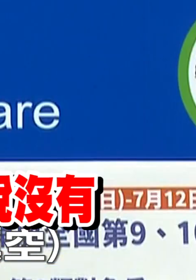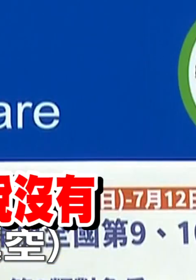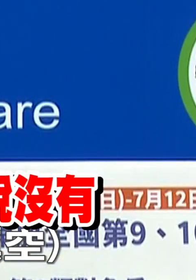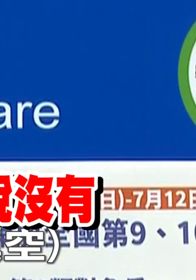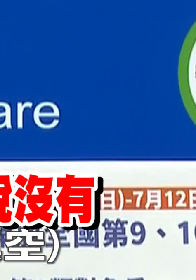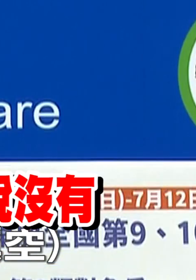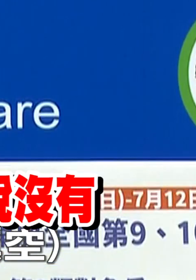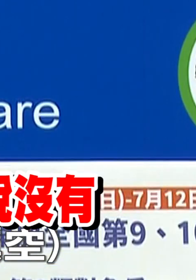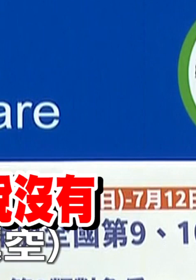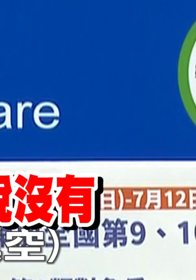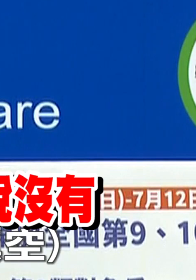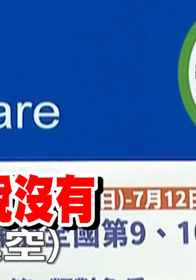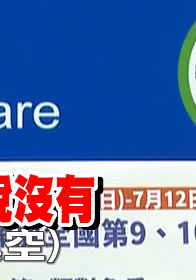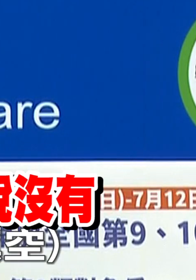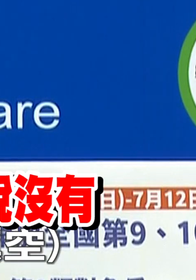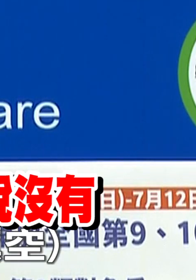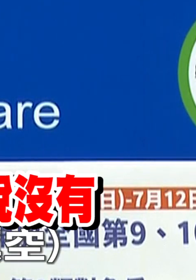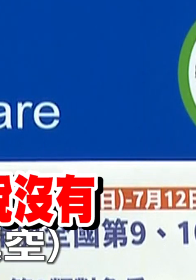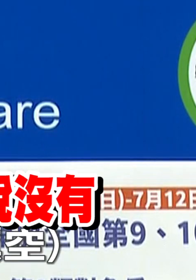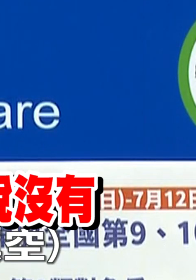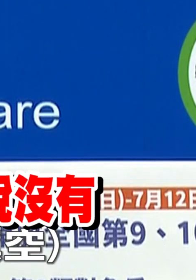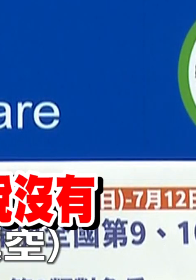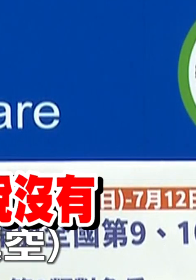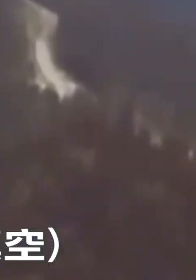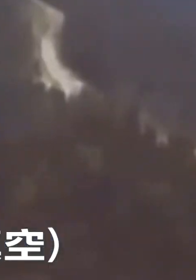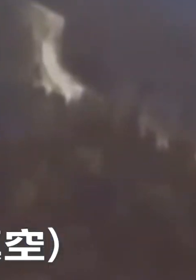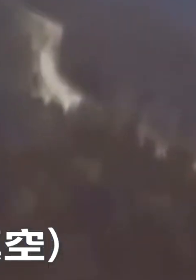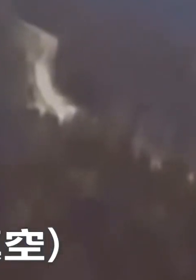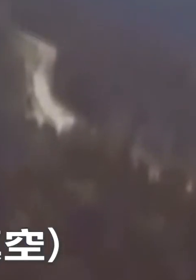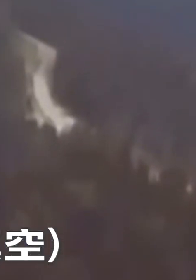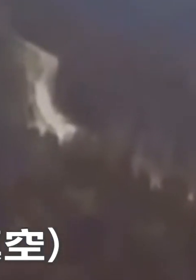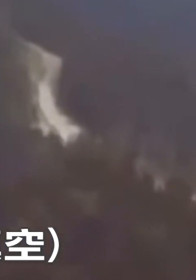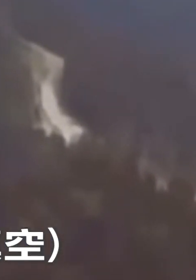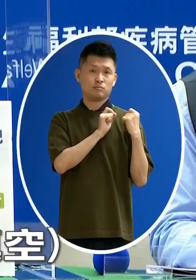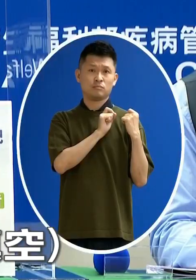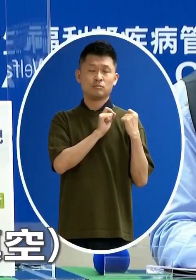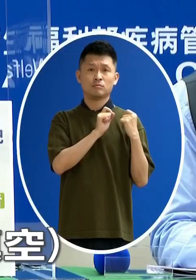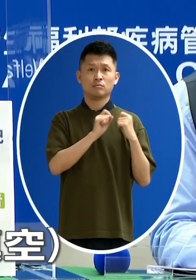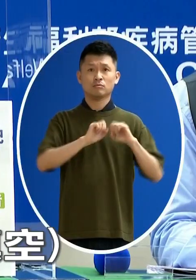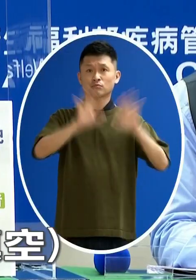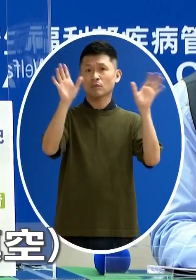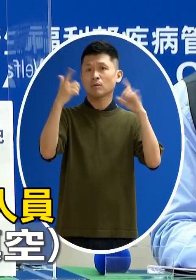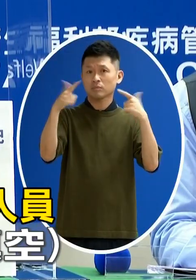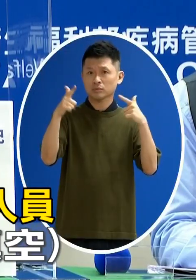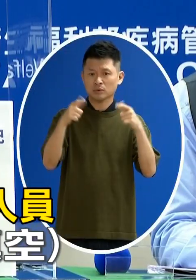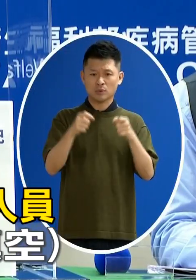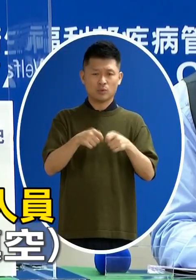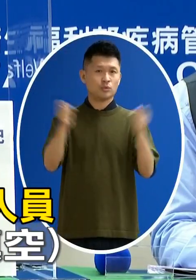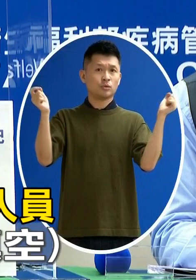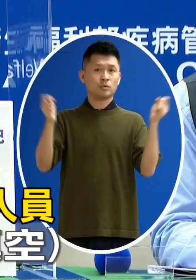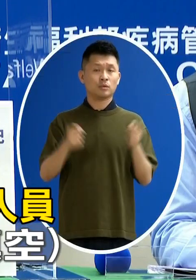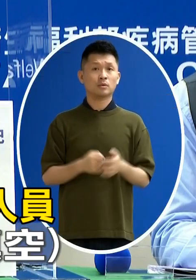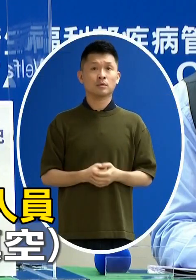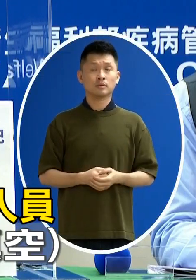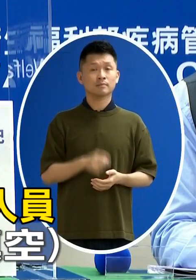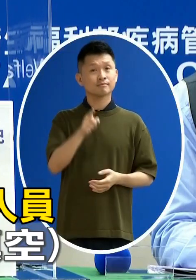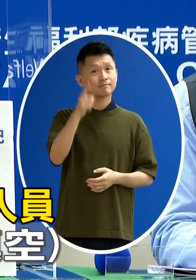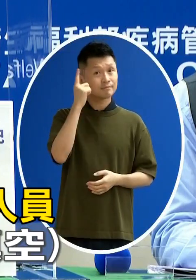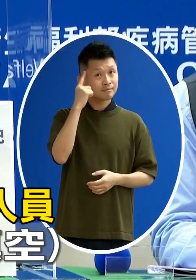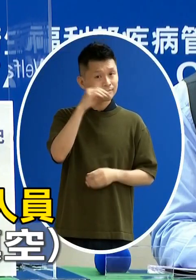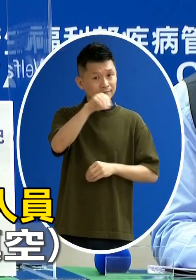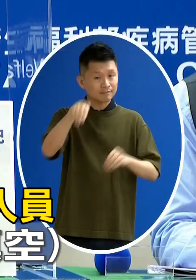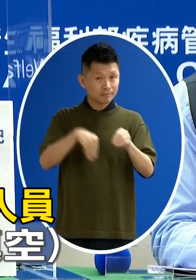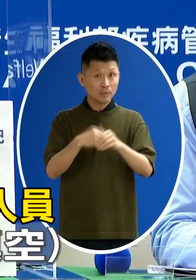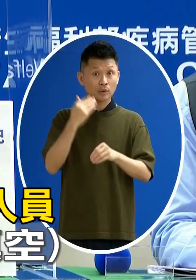了，这里面矛盾的事情也不能说没有了。大家想看，如果今天这